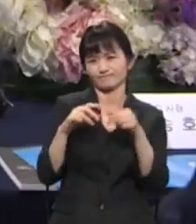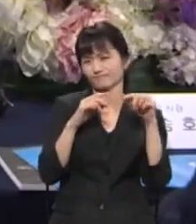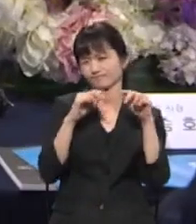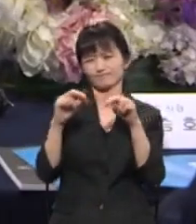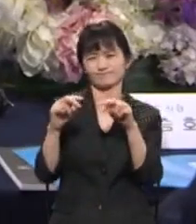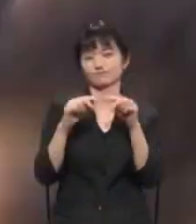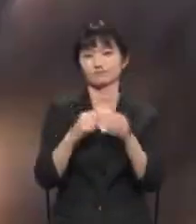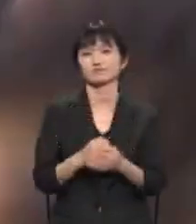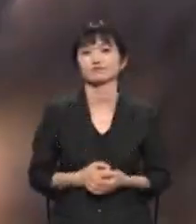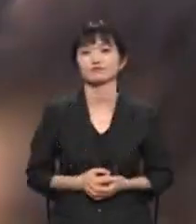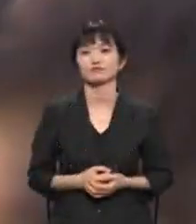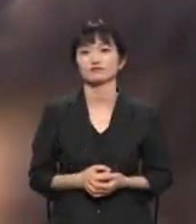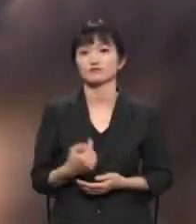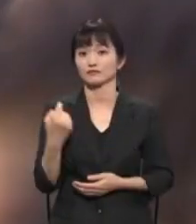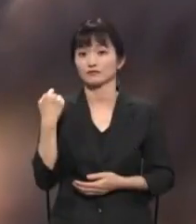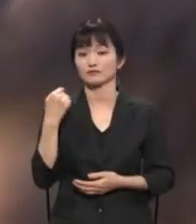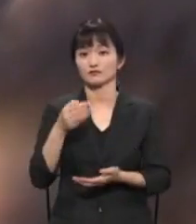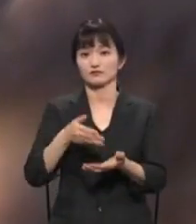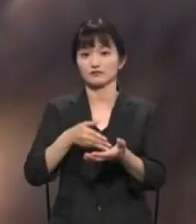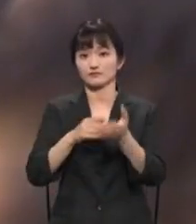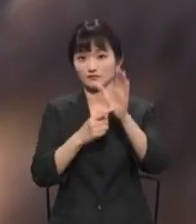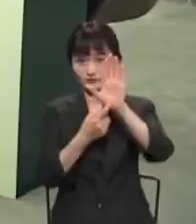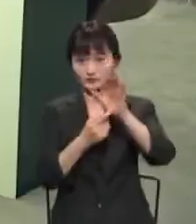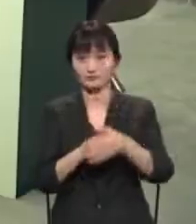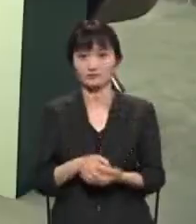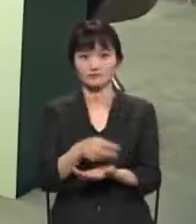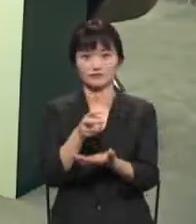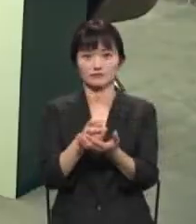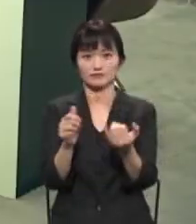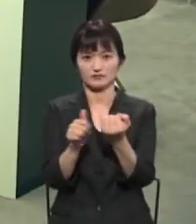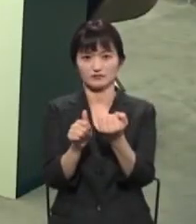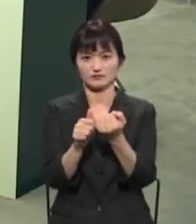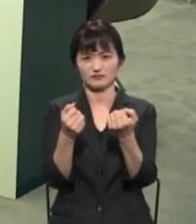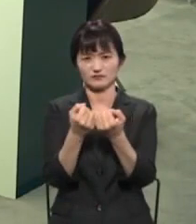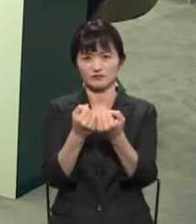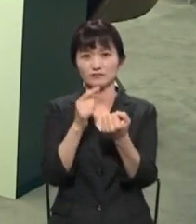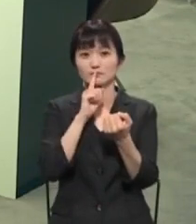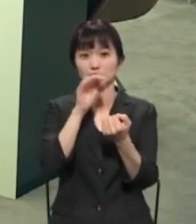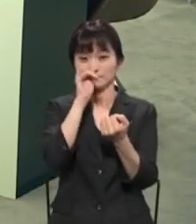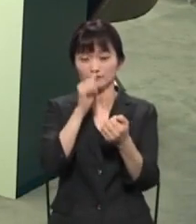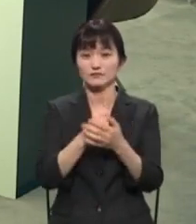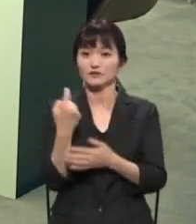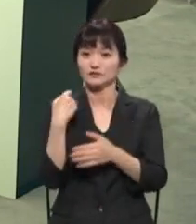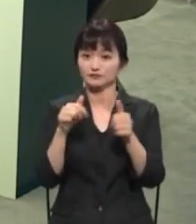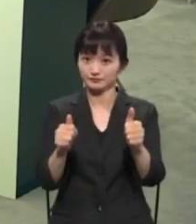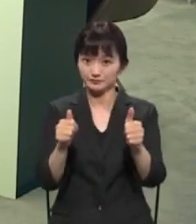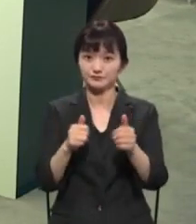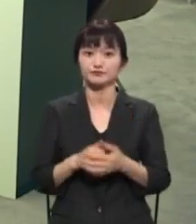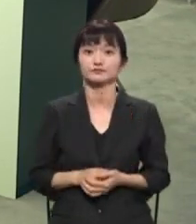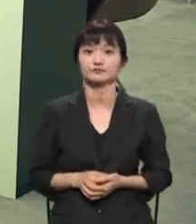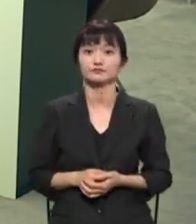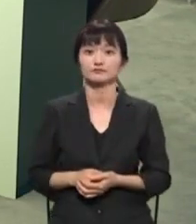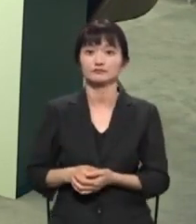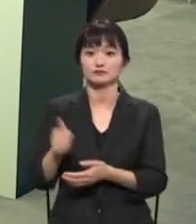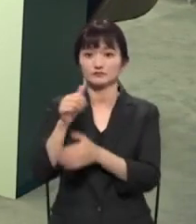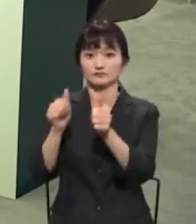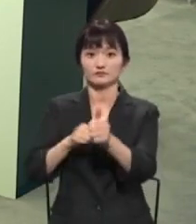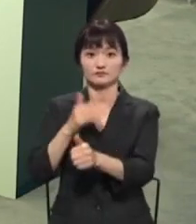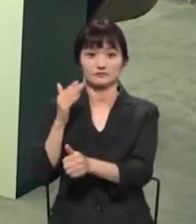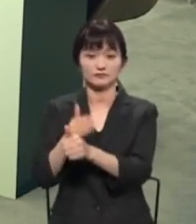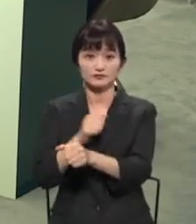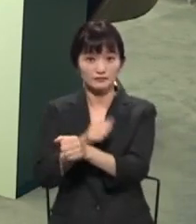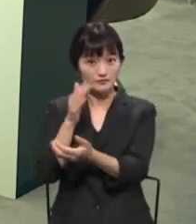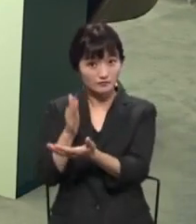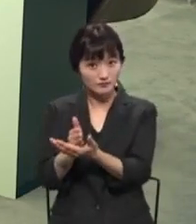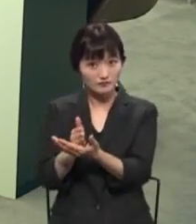지금 뭐 어제 보도가 나왔죠. 법정 부부싸움 보도까지 나왔습니다. 그 어제 재판에서 이 변호사를 해임하는 건을